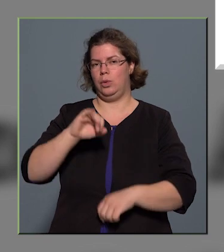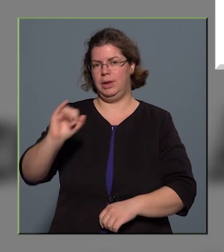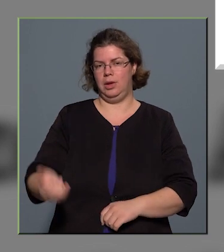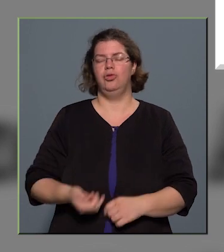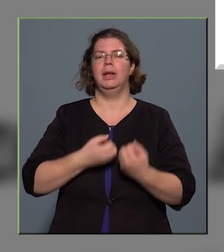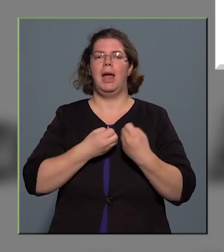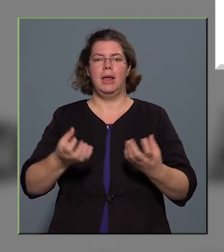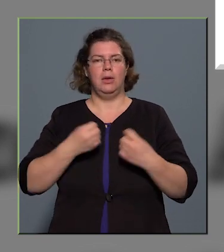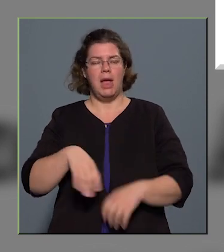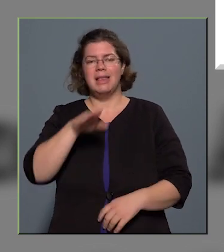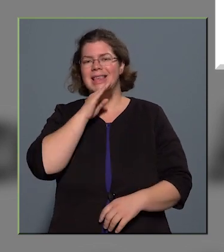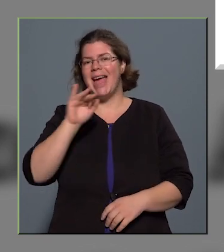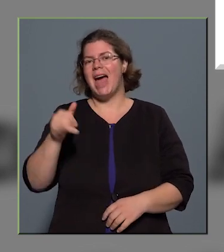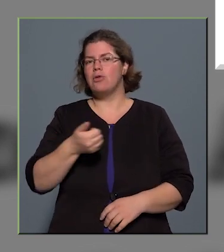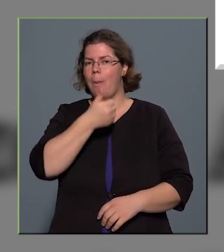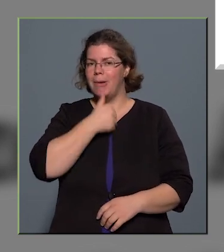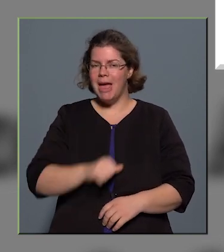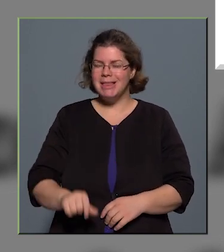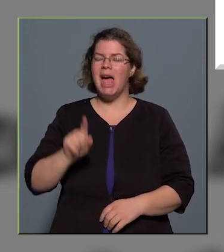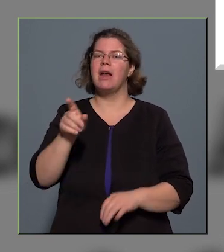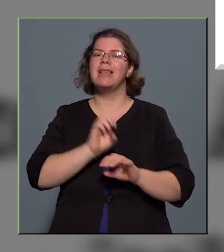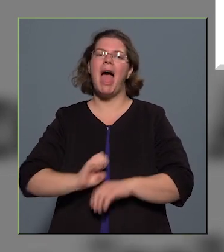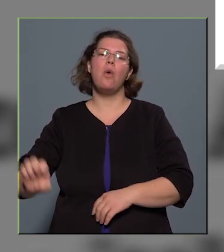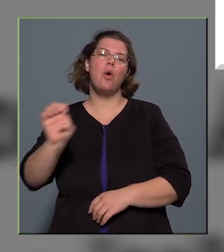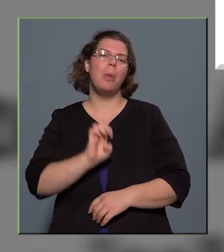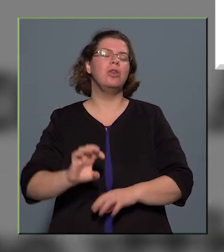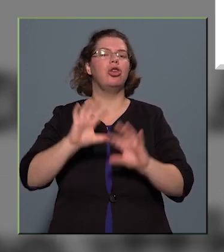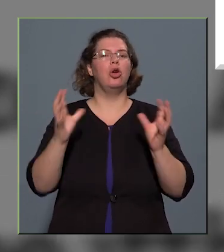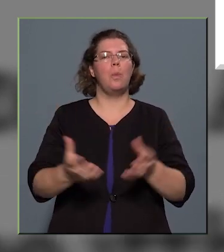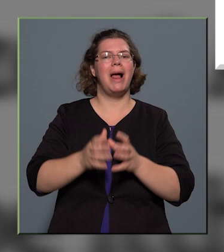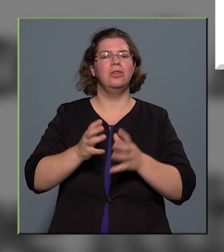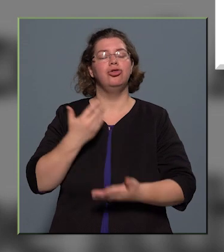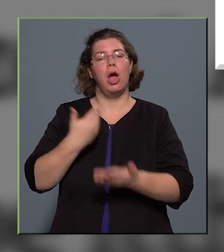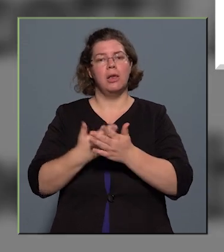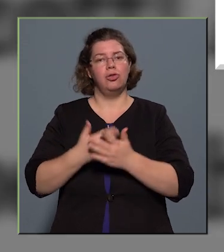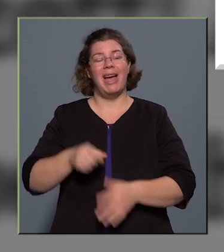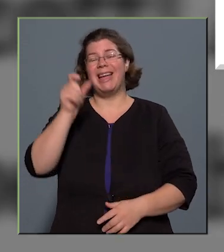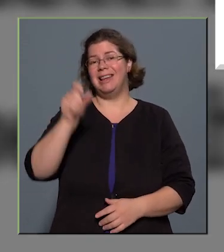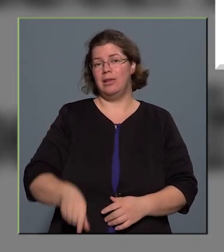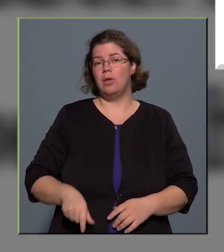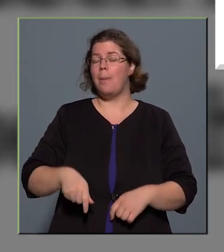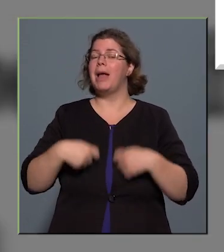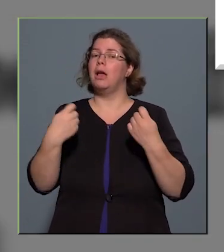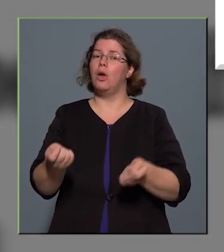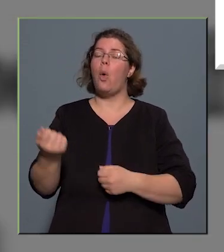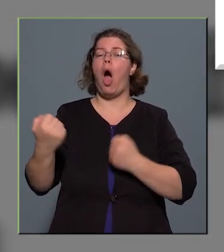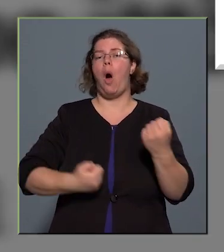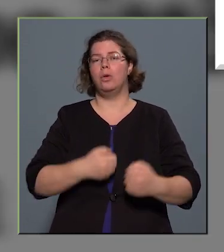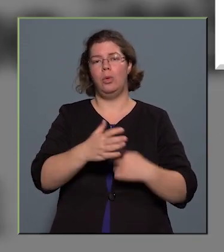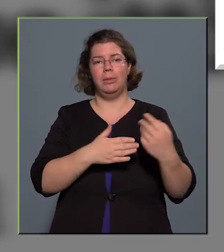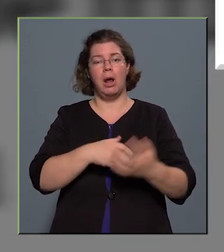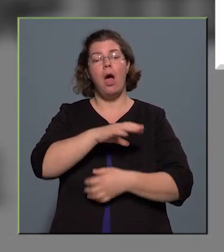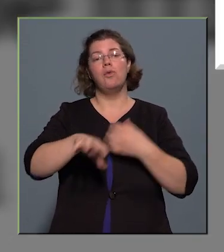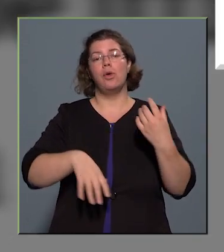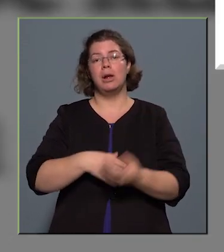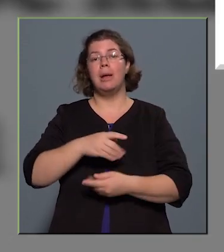tájékoztatott. Szijjártó Péter az európai és a globális gazdaság gerincoszlopát adó autóipar forradalmi